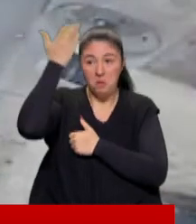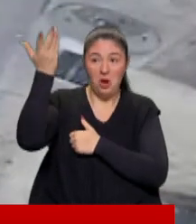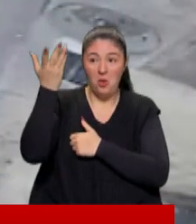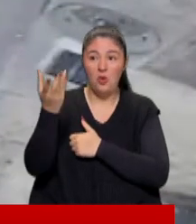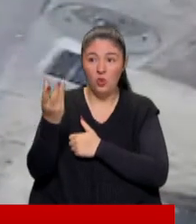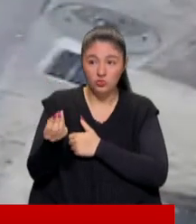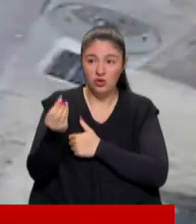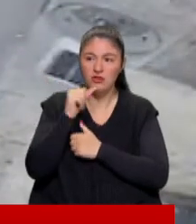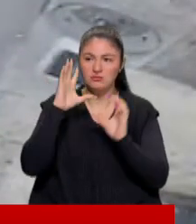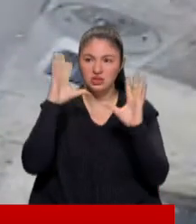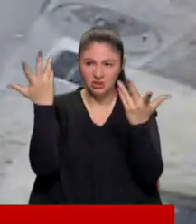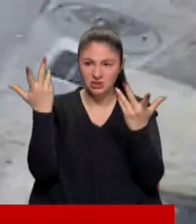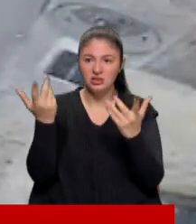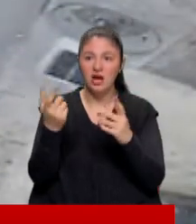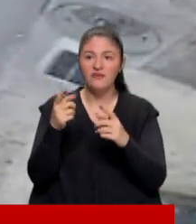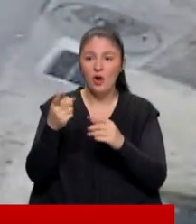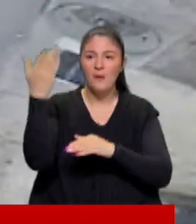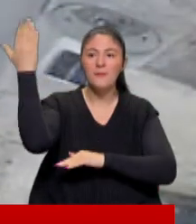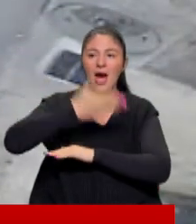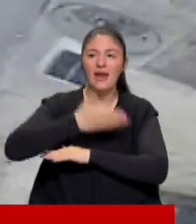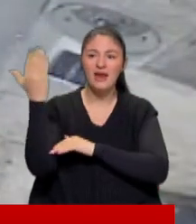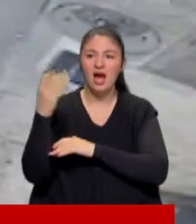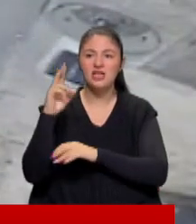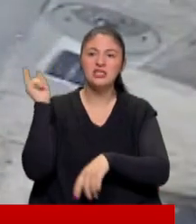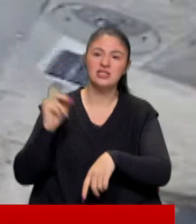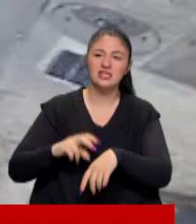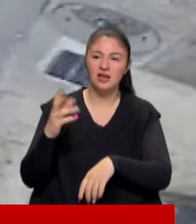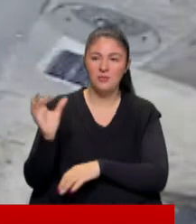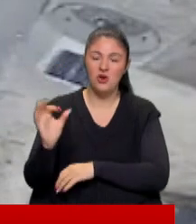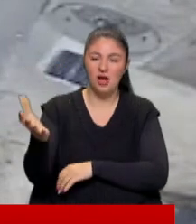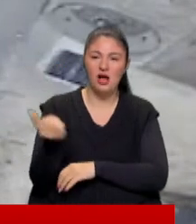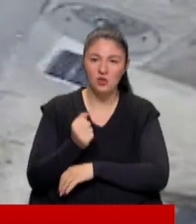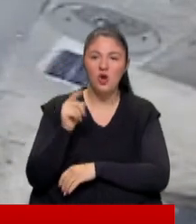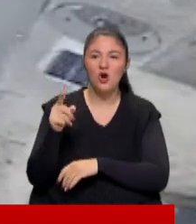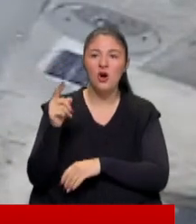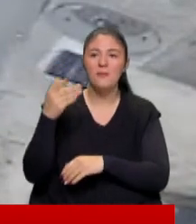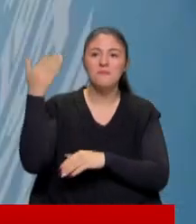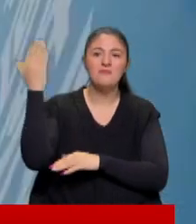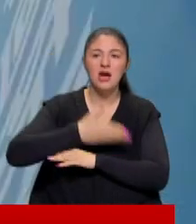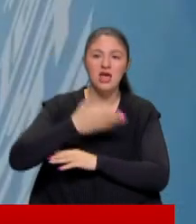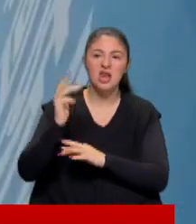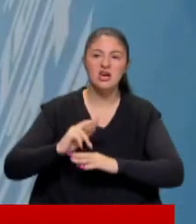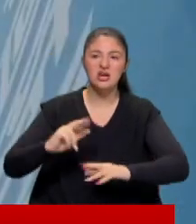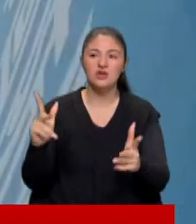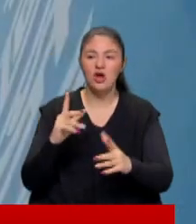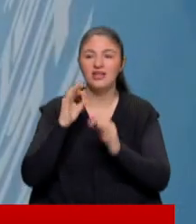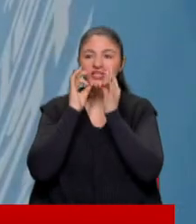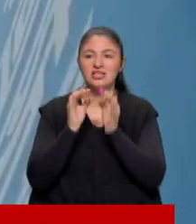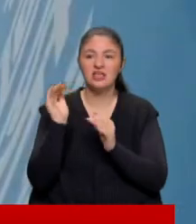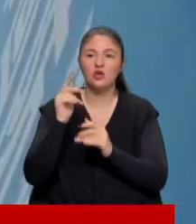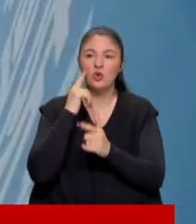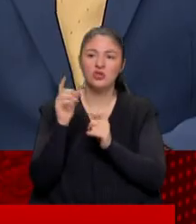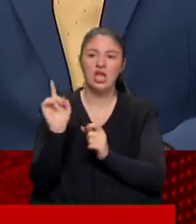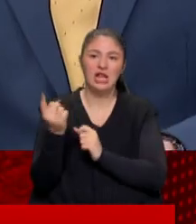çarpınca adam sinirleniyor ve işte bariyerden intikamını bu şekilde alıyor. O bariyeri kırıyor. Çin'den gelen bu görüntü